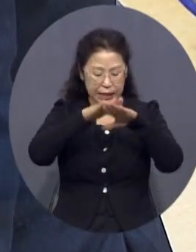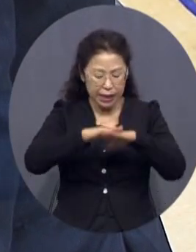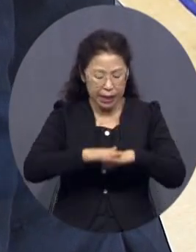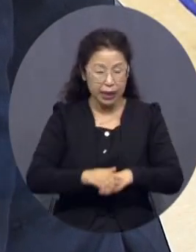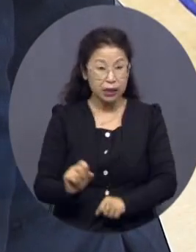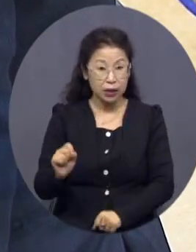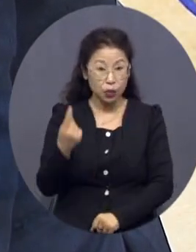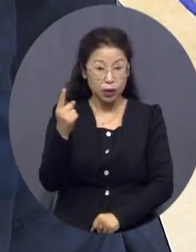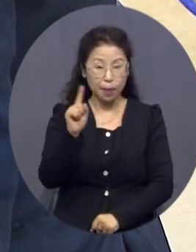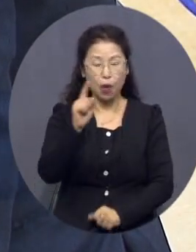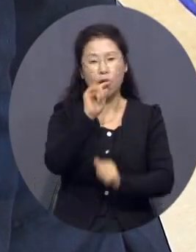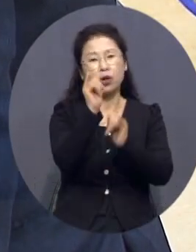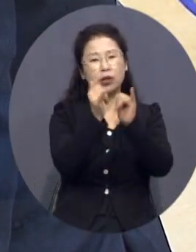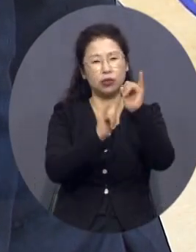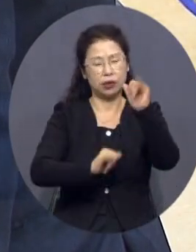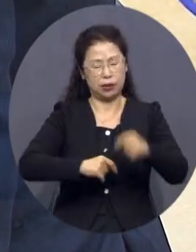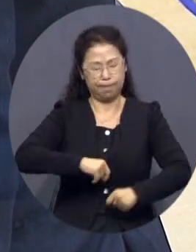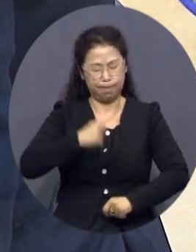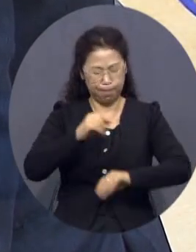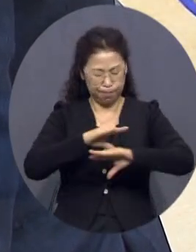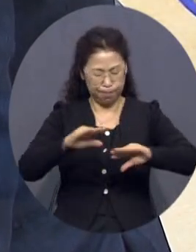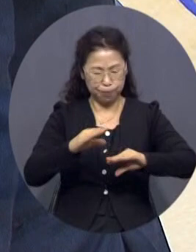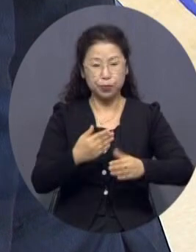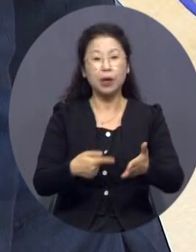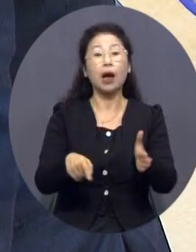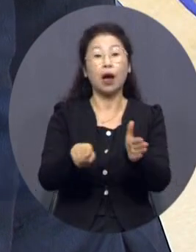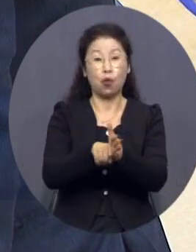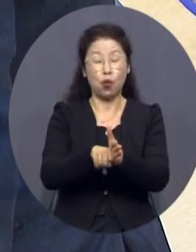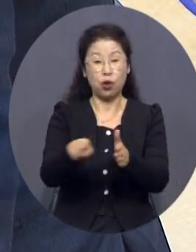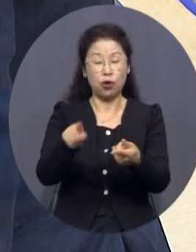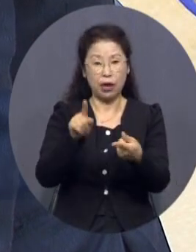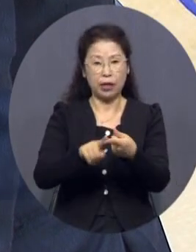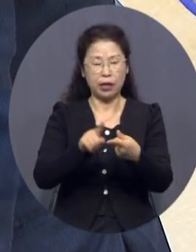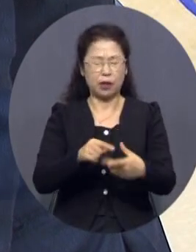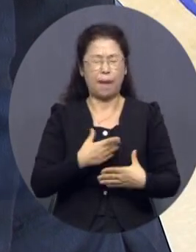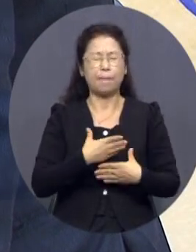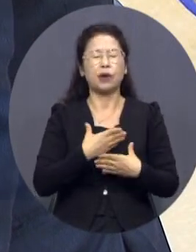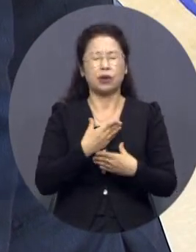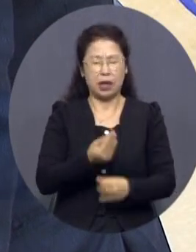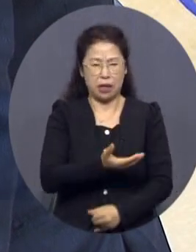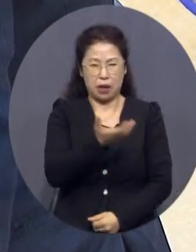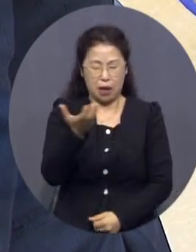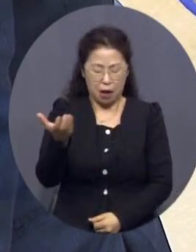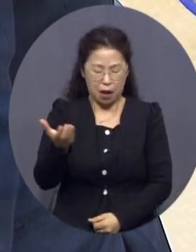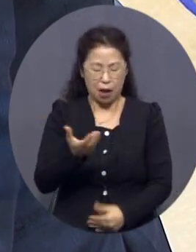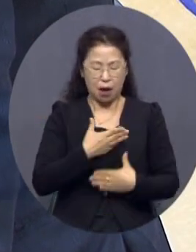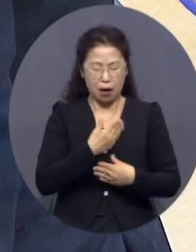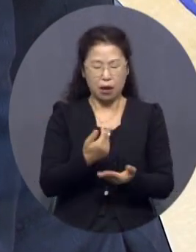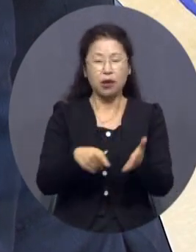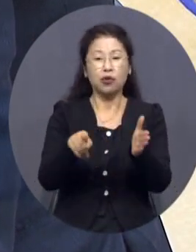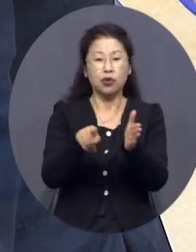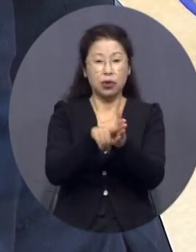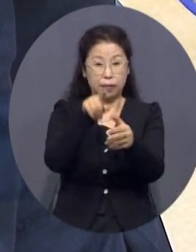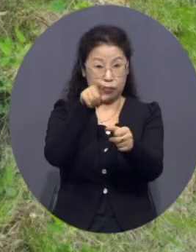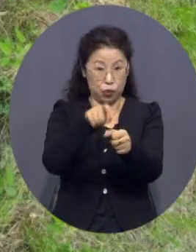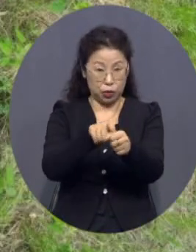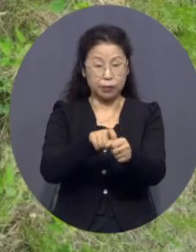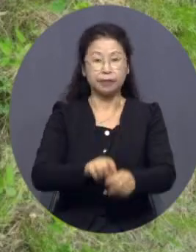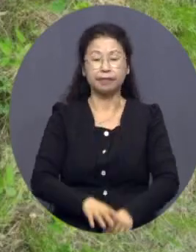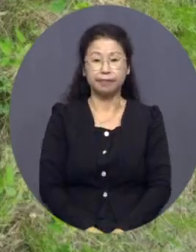까닭은 역사적 진실을 밝히고 여기나마 편안히 모셔드리고자 하는 데